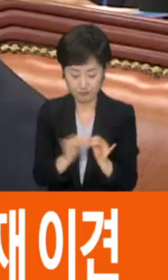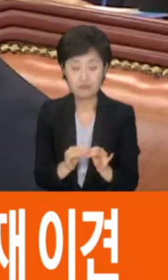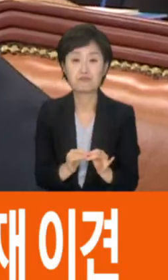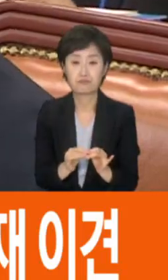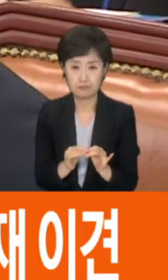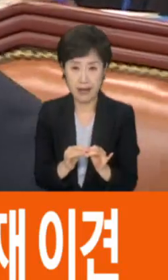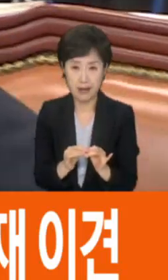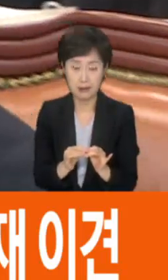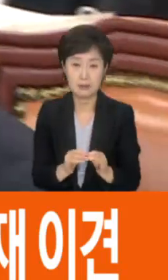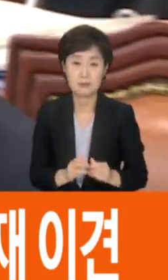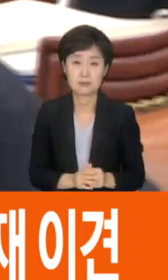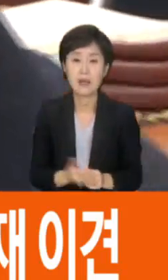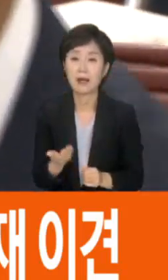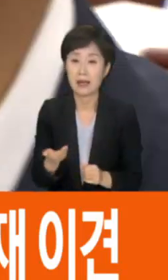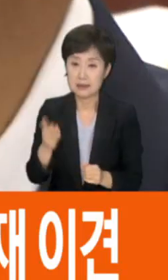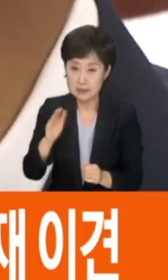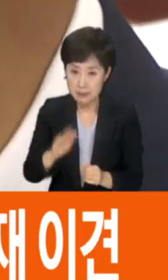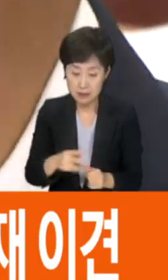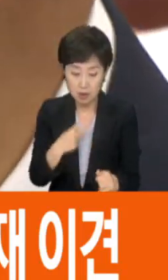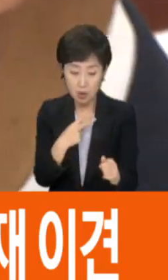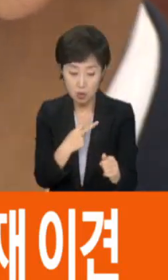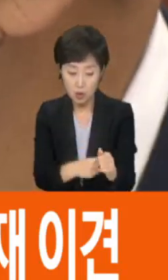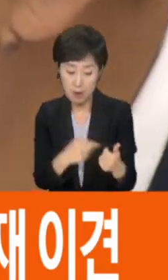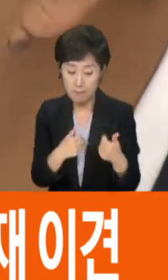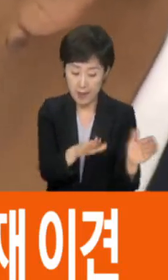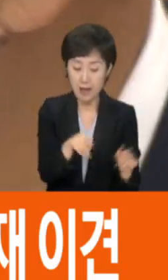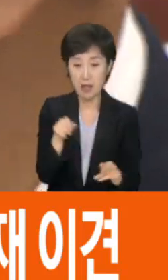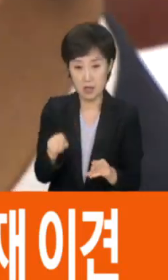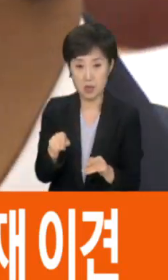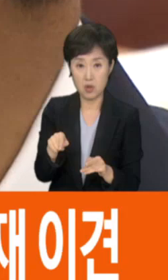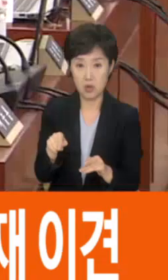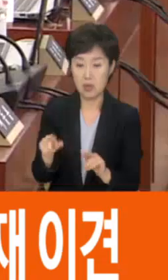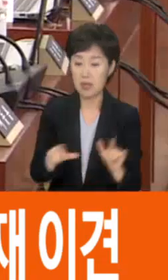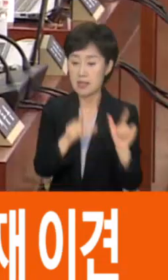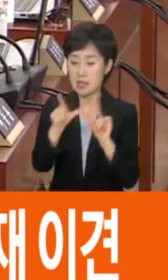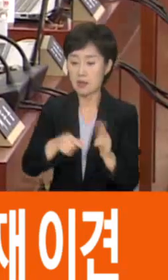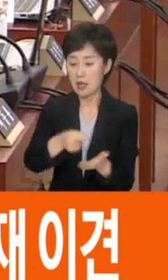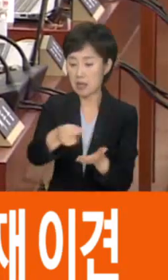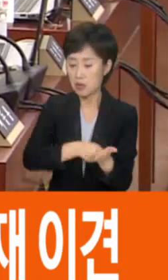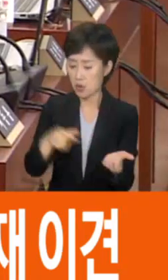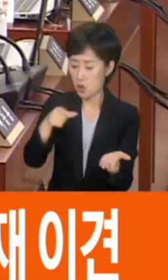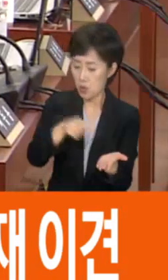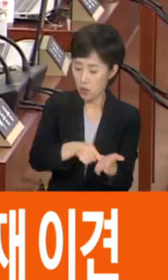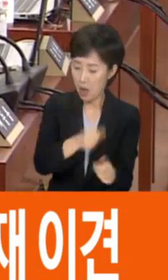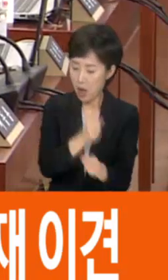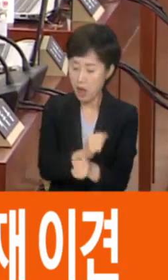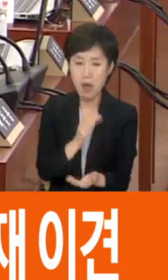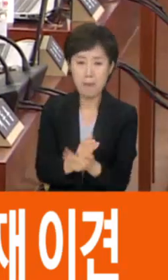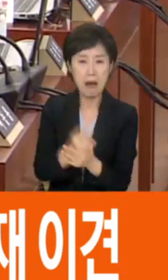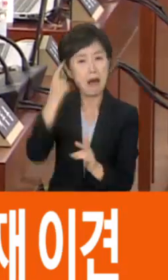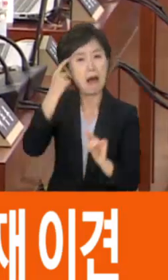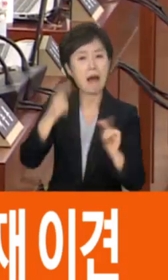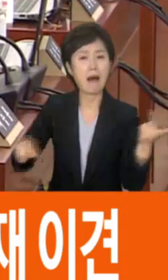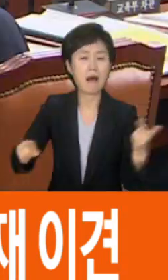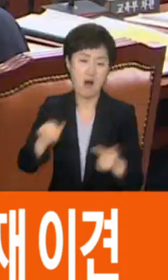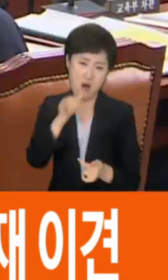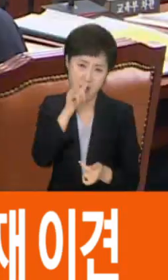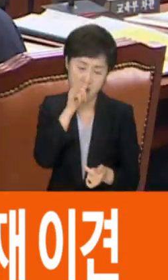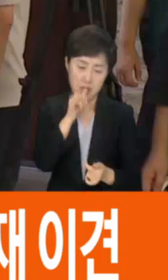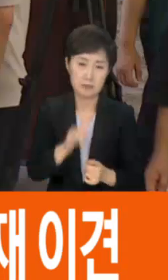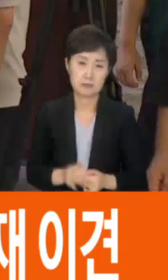형성한 상태입니다. 다만 교권 침해 행위를 학교 생활 기록부에 기재하는 문제를 두고는 이견을 보이고